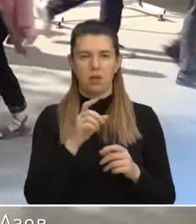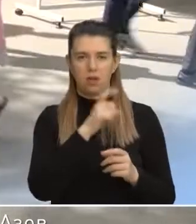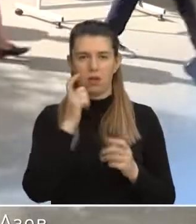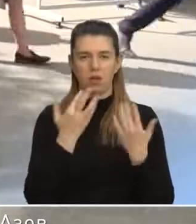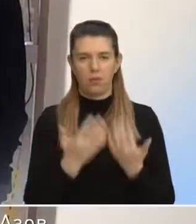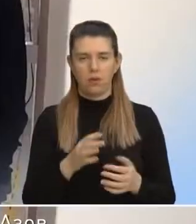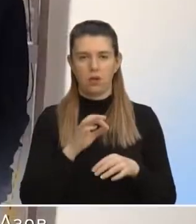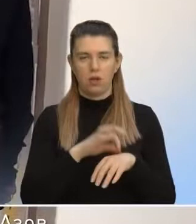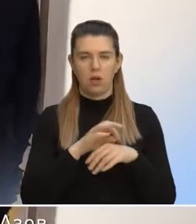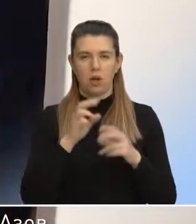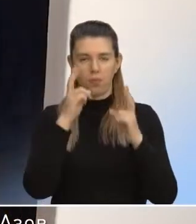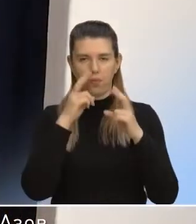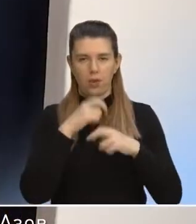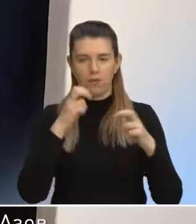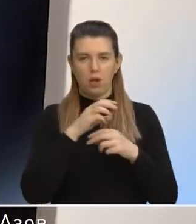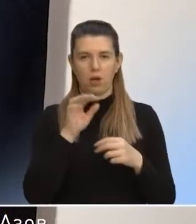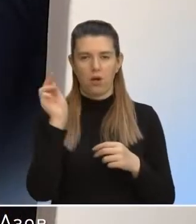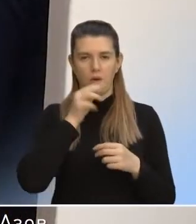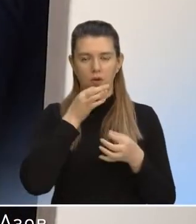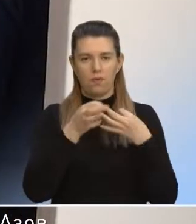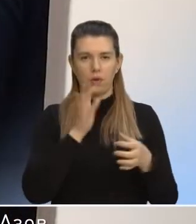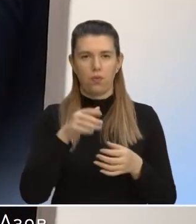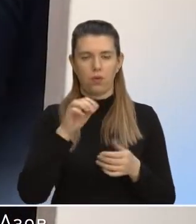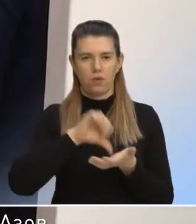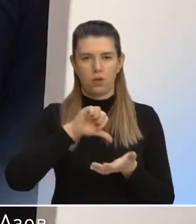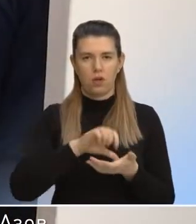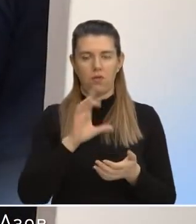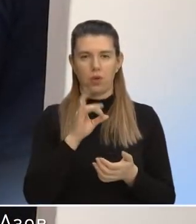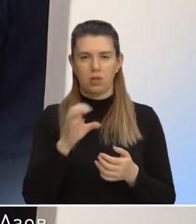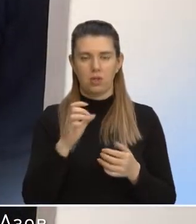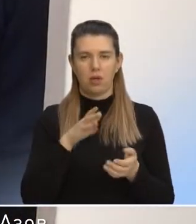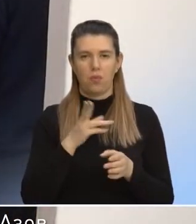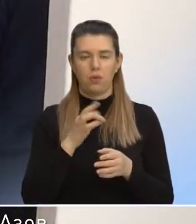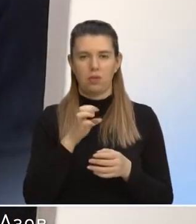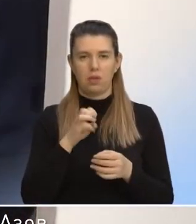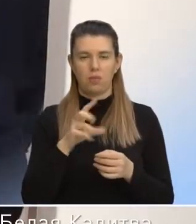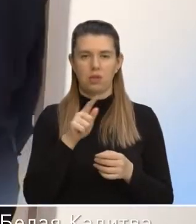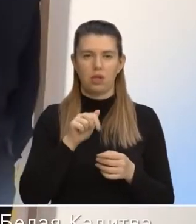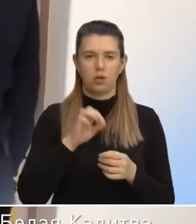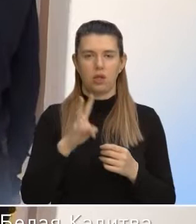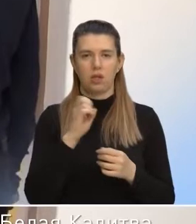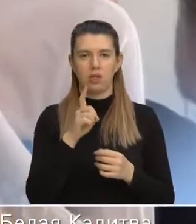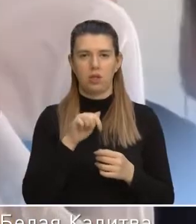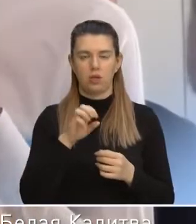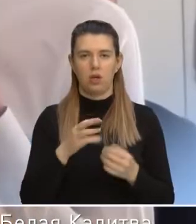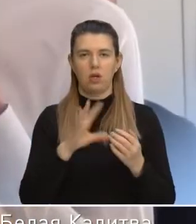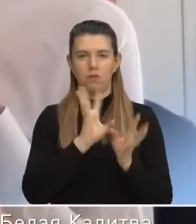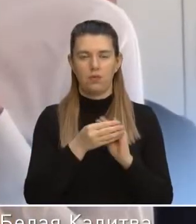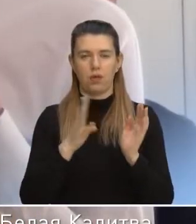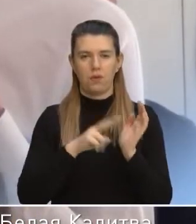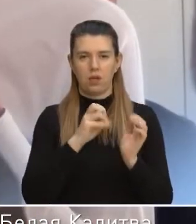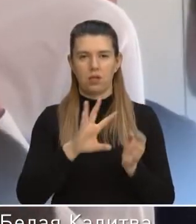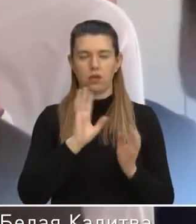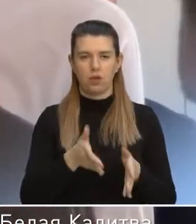санитарные требования. Проверка ответов учащихся будет происходить прямо в процессе по системе «зачет-незачет». Всего